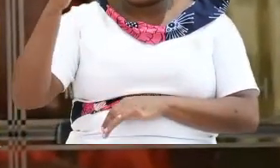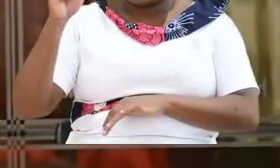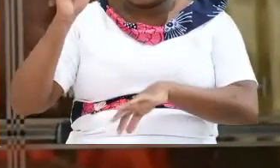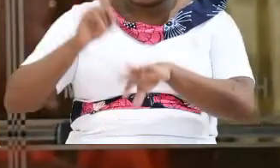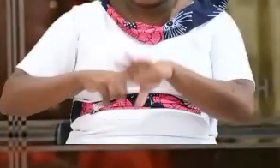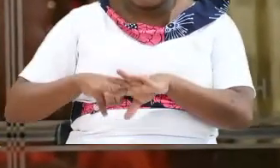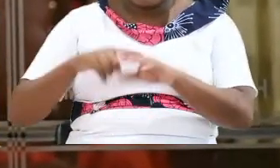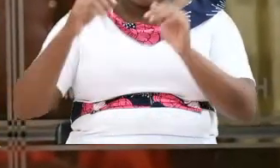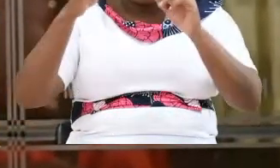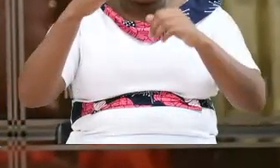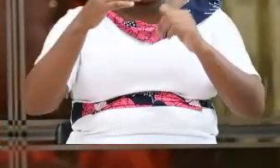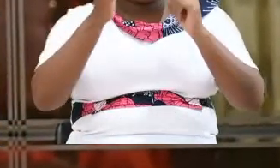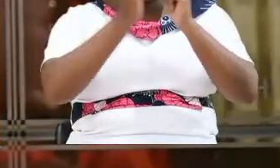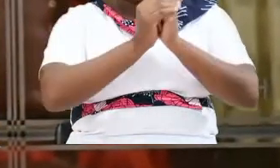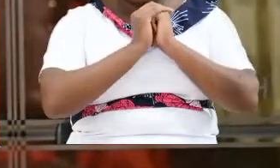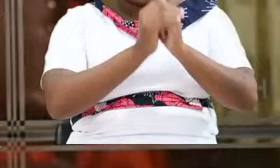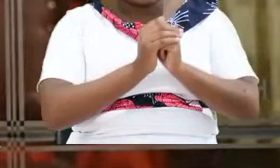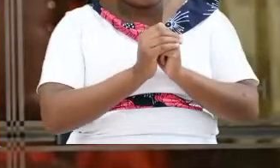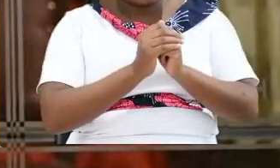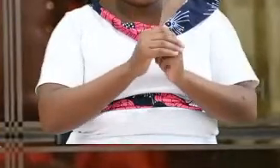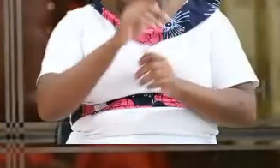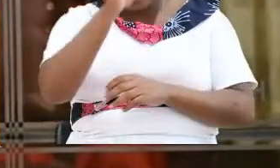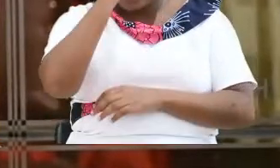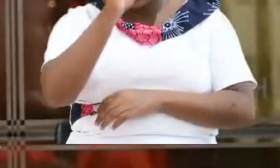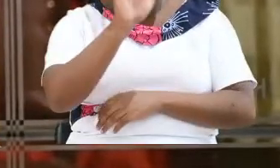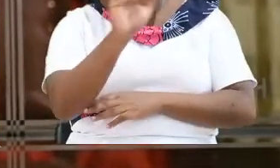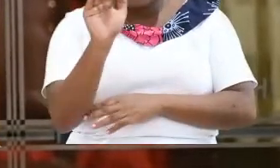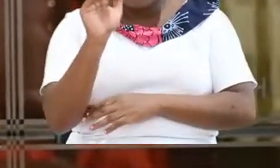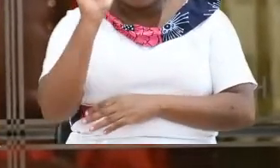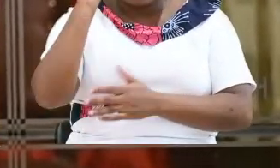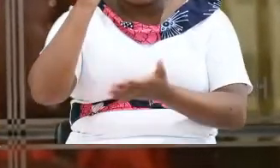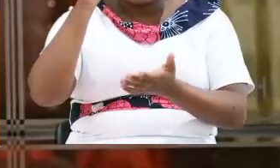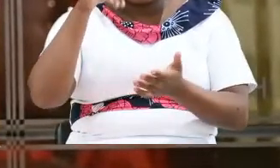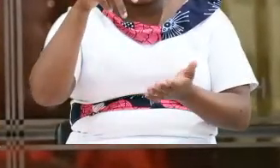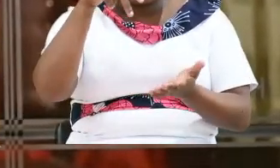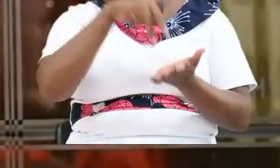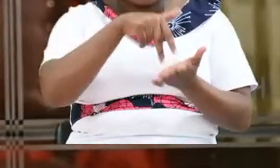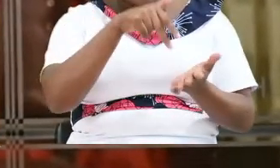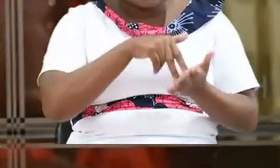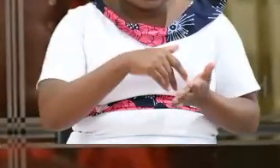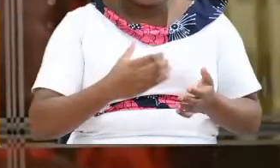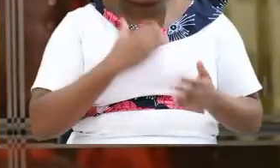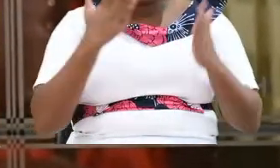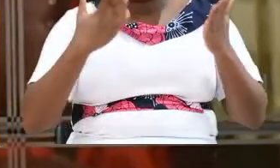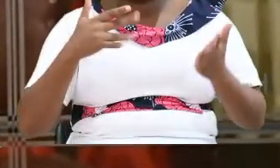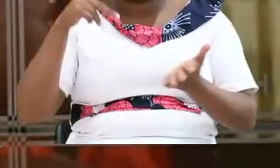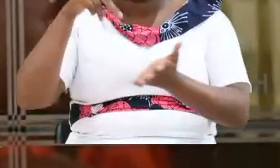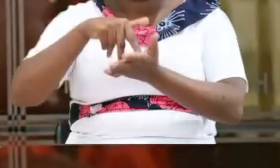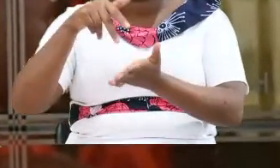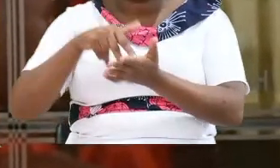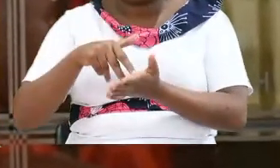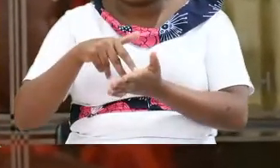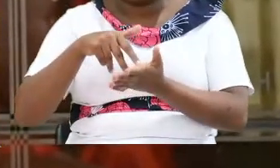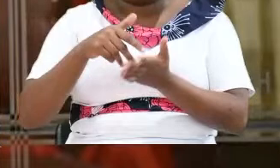nasi, tunakuomba kwa heshima ukapata kusimama ili tukaweze kutambua uwepo